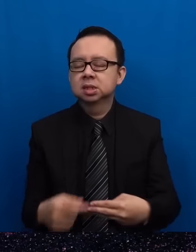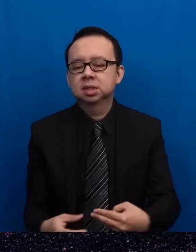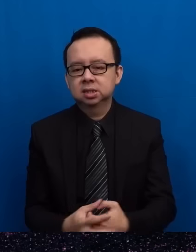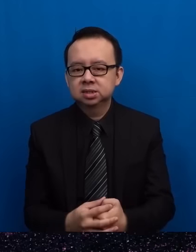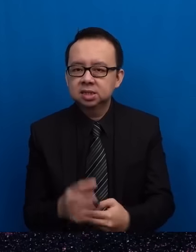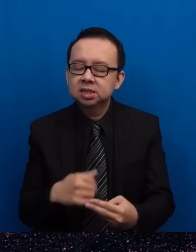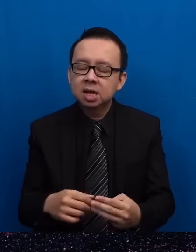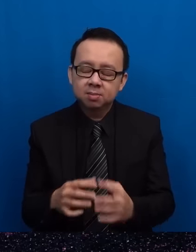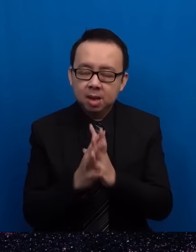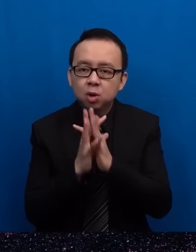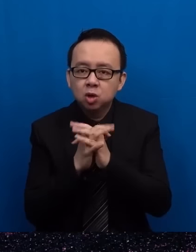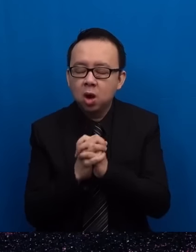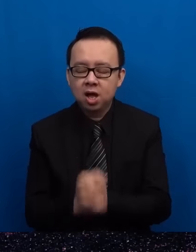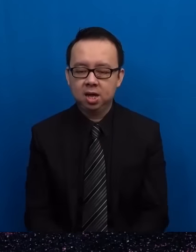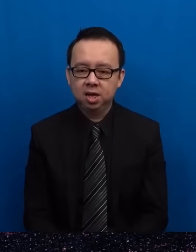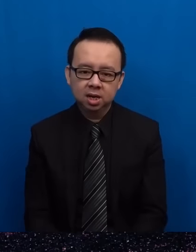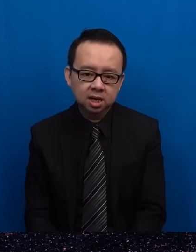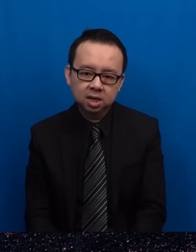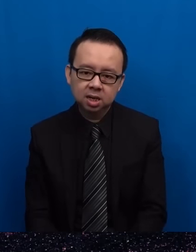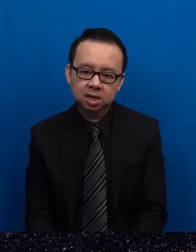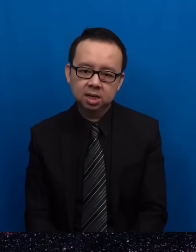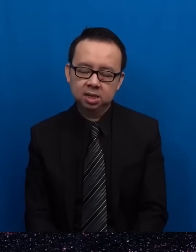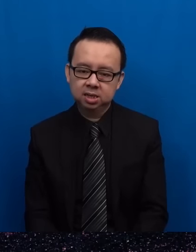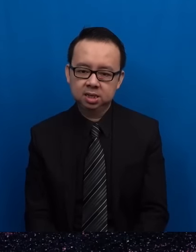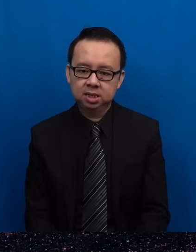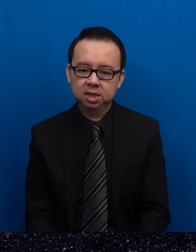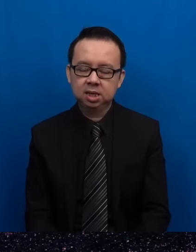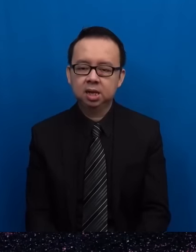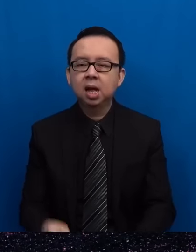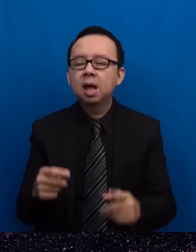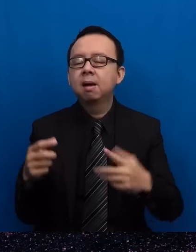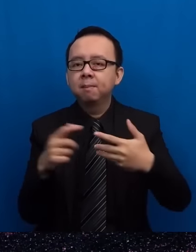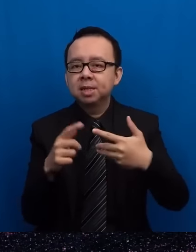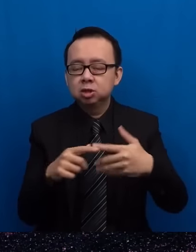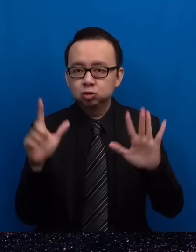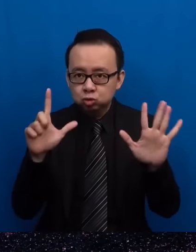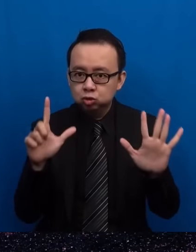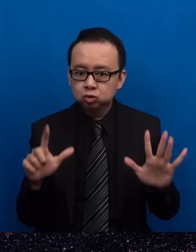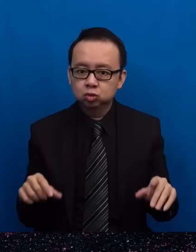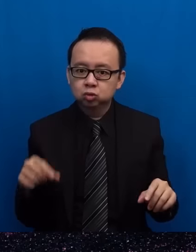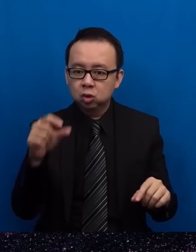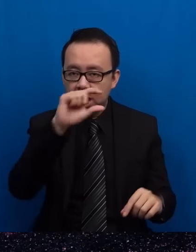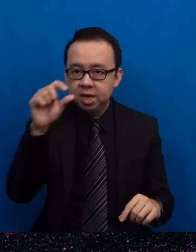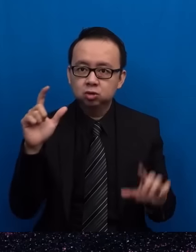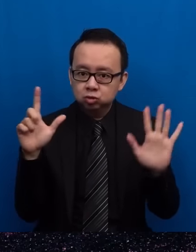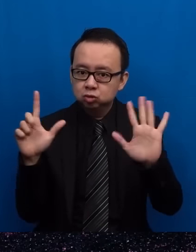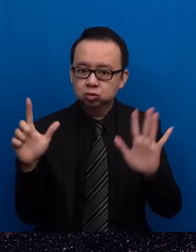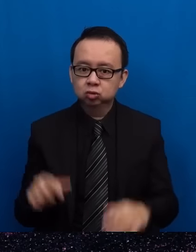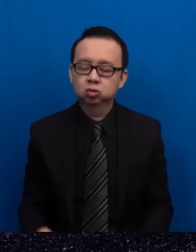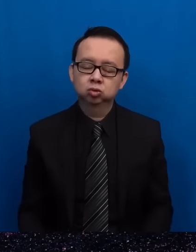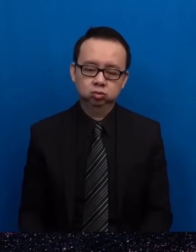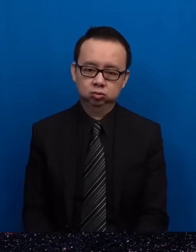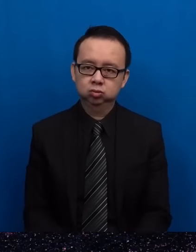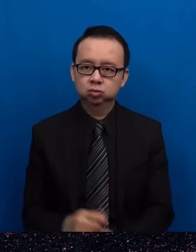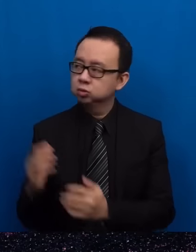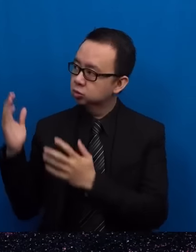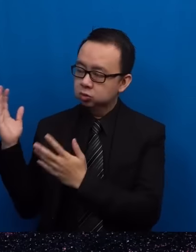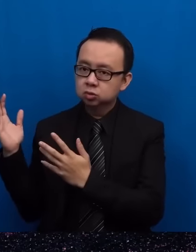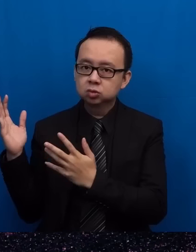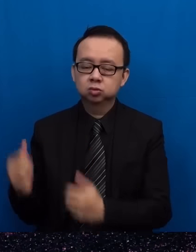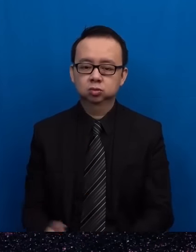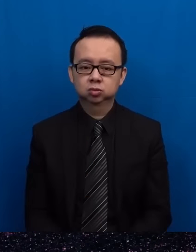kehidupan doa tidak bisa tanpanya, tanpa ayat ini. Matius 7 ayat 7 bunyinya, mintalah maka akan